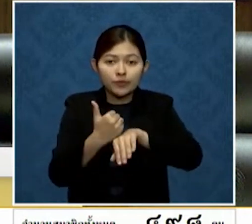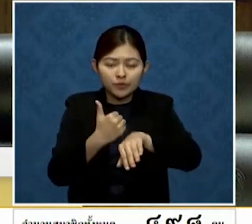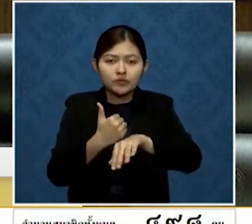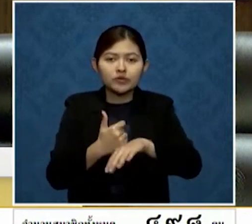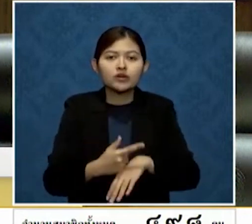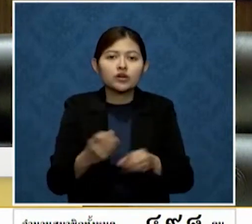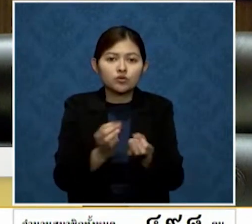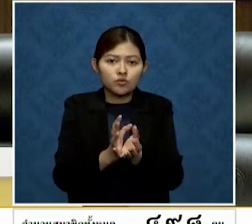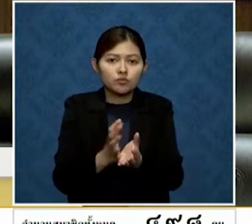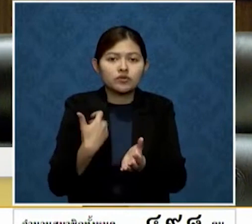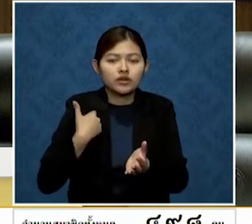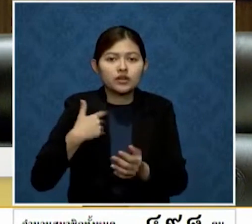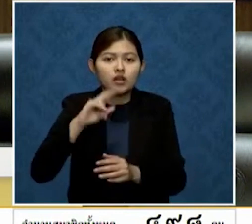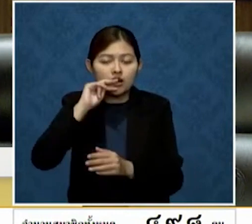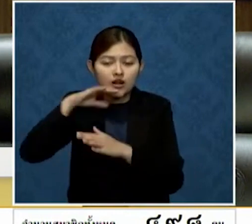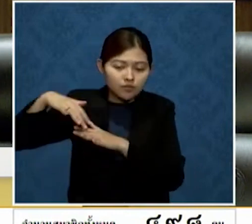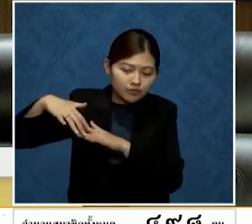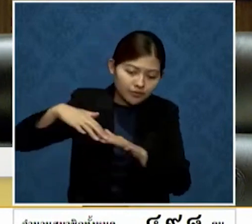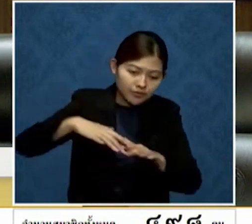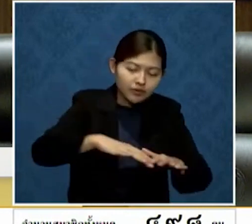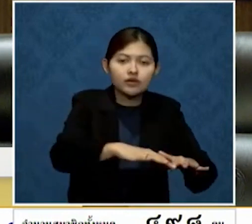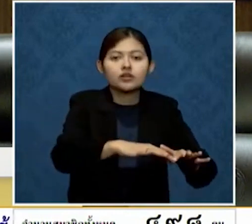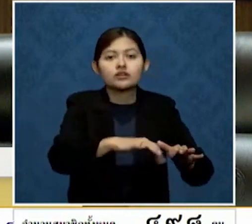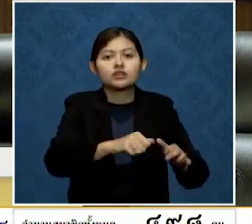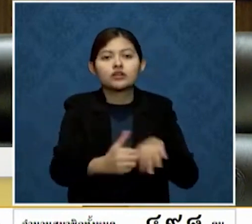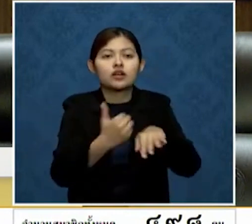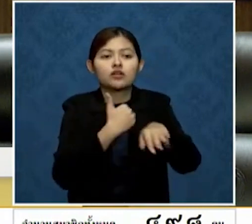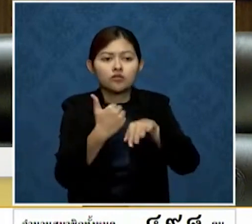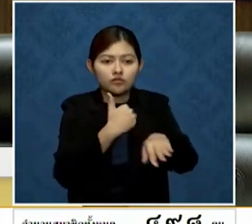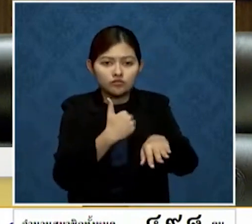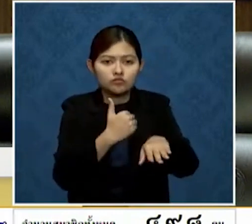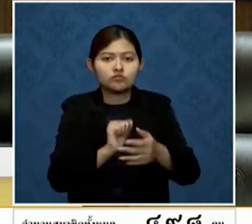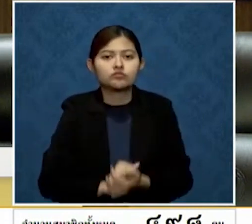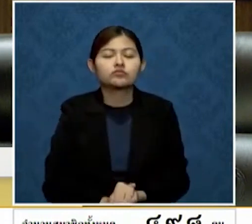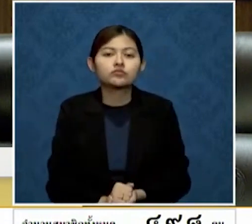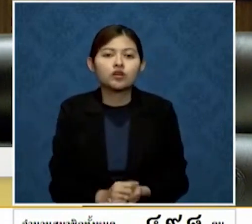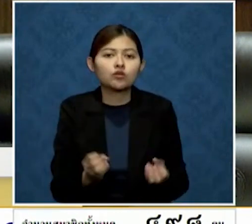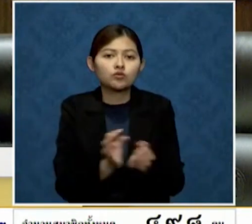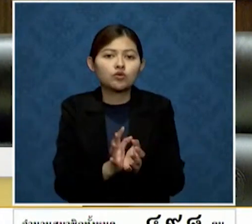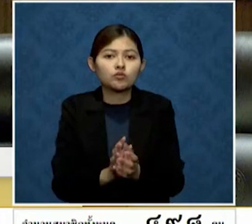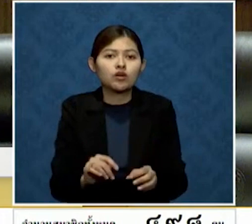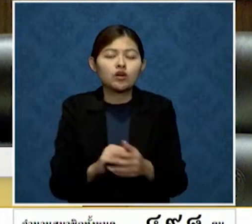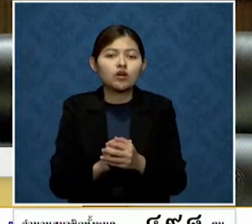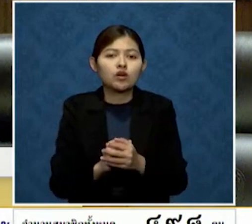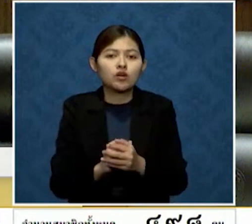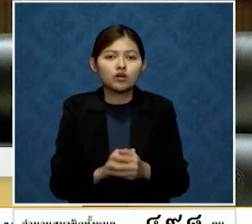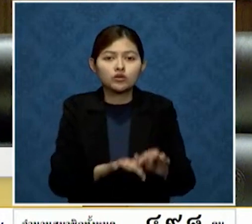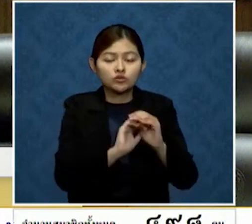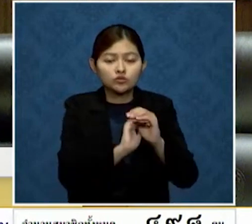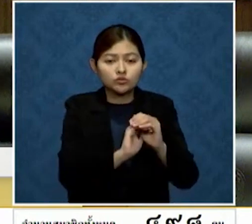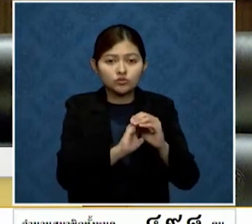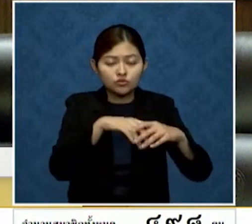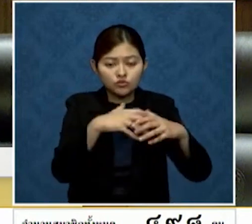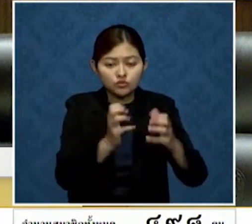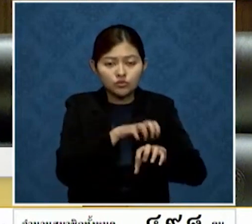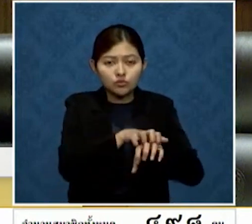ämäตาเลหนนสูงจากไลข้ามถนนเข้าในแลงส่โทับศิิทยามของทน้กระชาชนทำใหส่โมทับศิทัศมิ Dinnerหยุดการเจริเติบโต